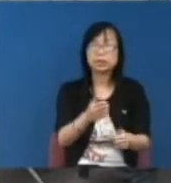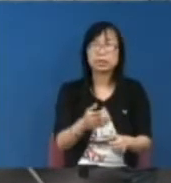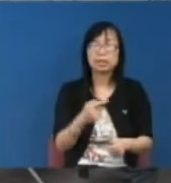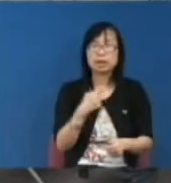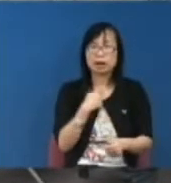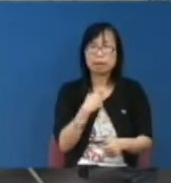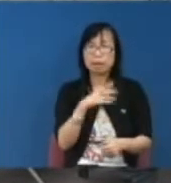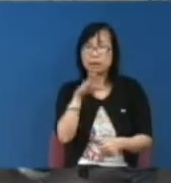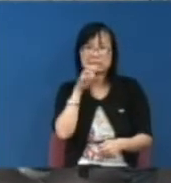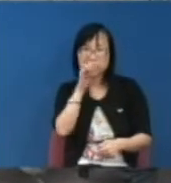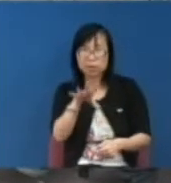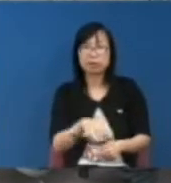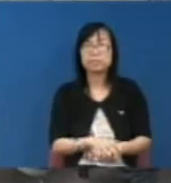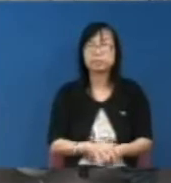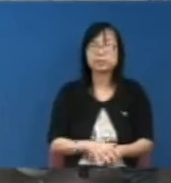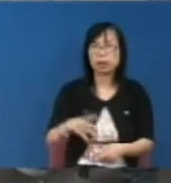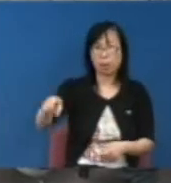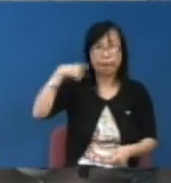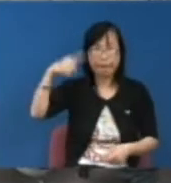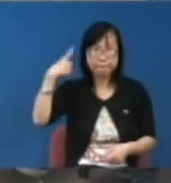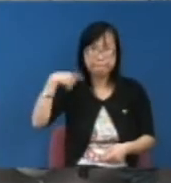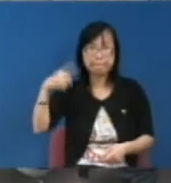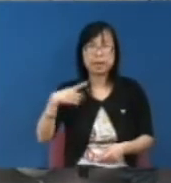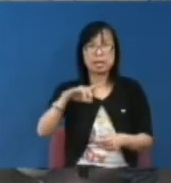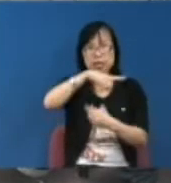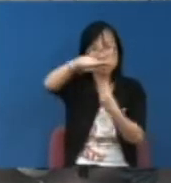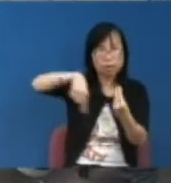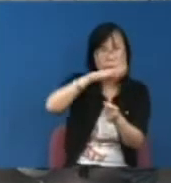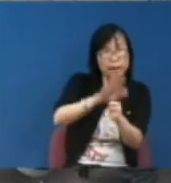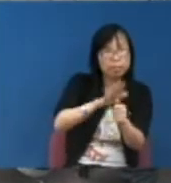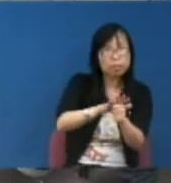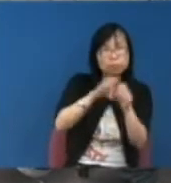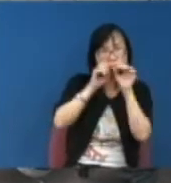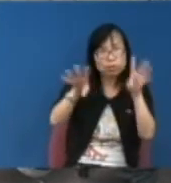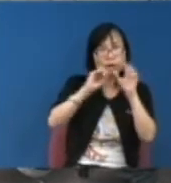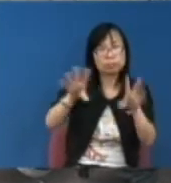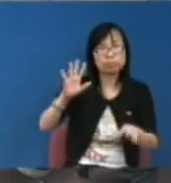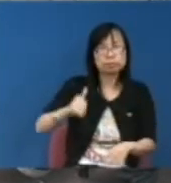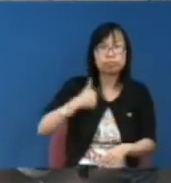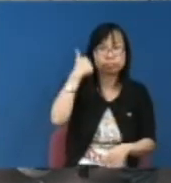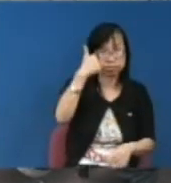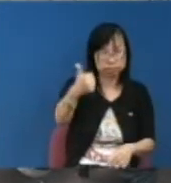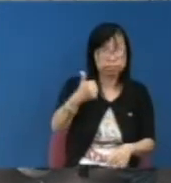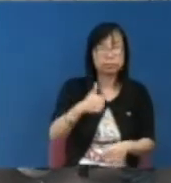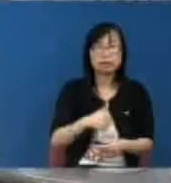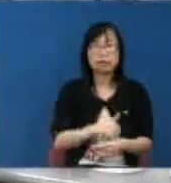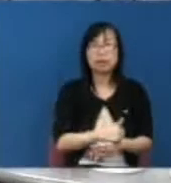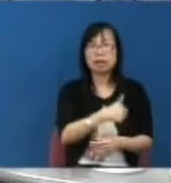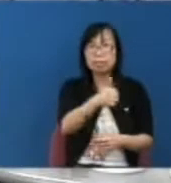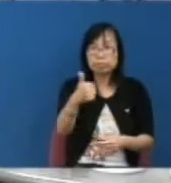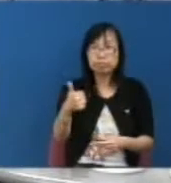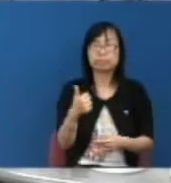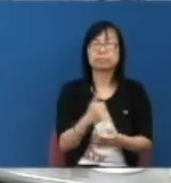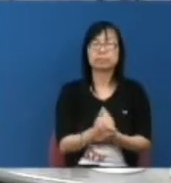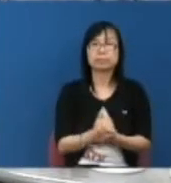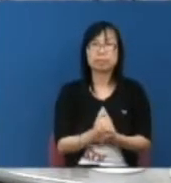黃 談係啊，齋講 因為喺美國咧，依個嗰個環保認證係推行得已經非常之成熟啦嘛。跟佢個 list 咧，其實佢有